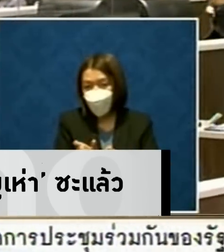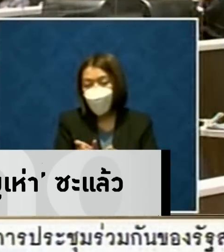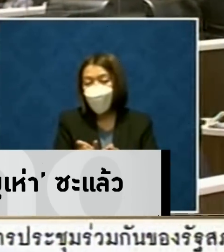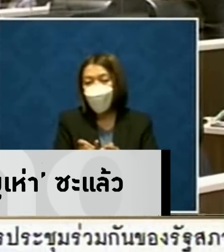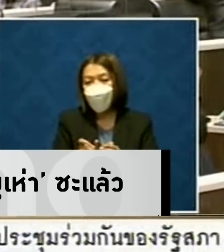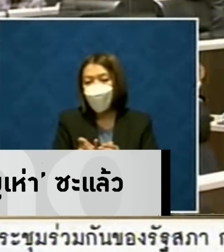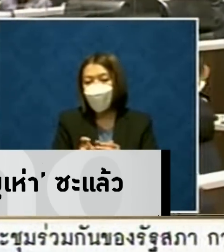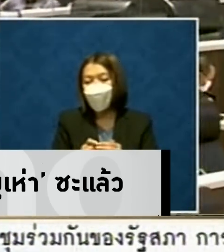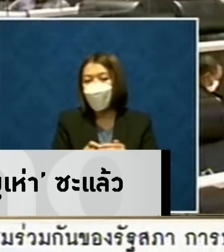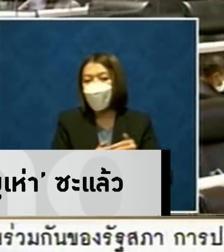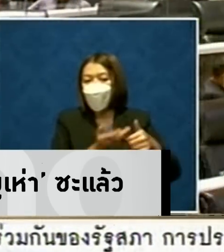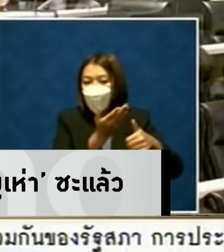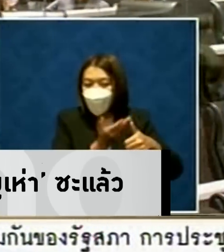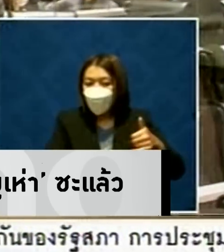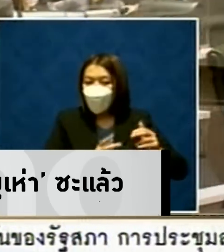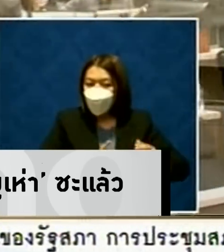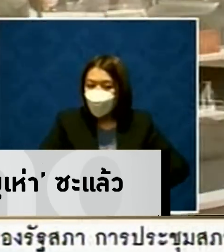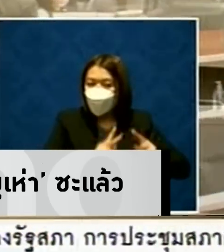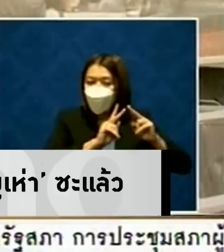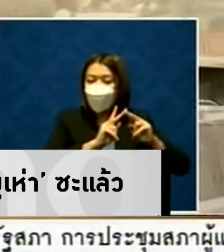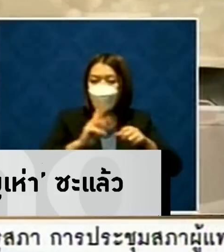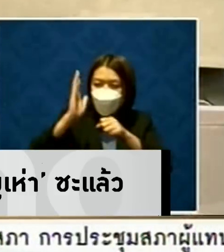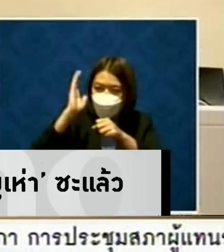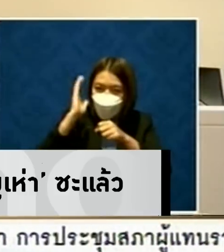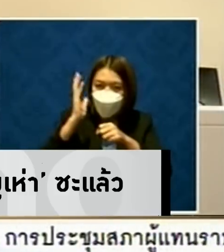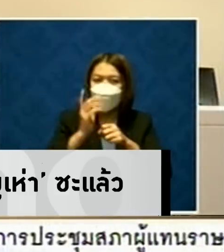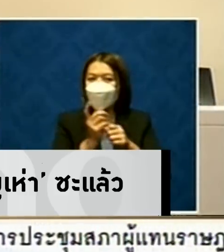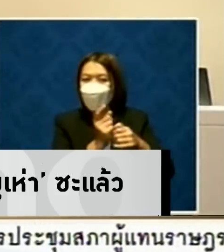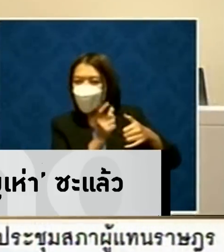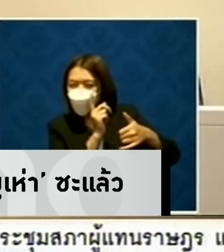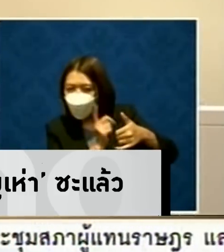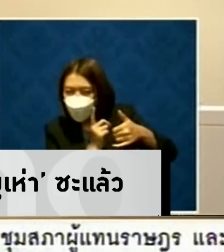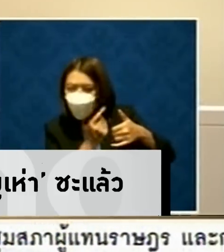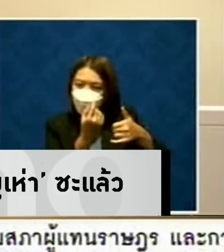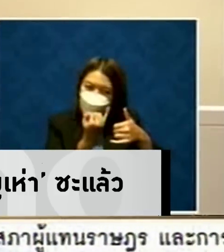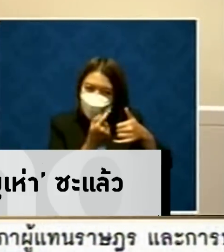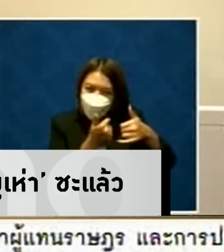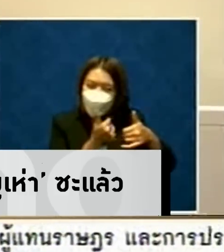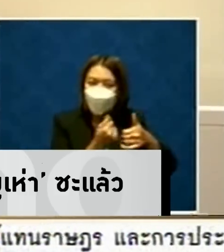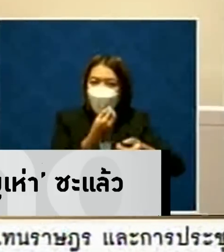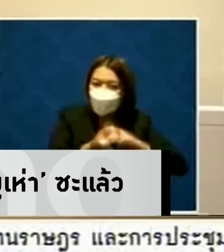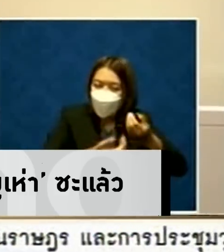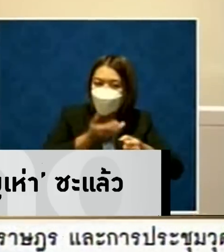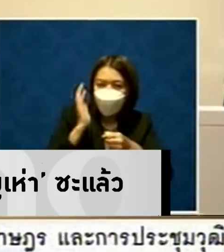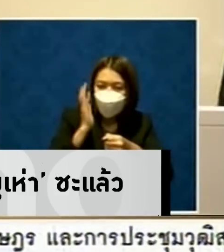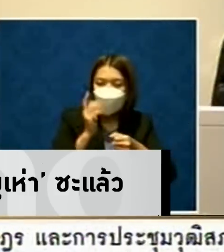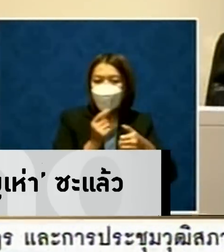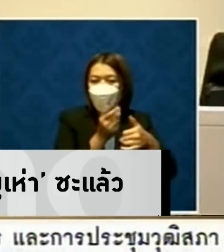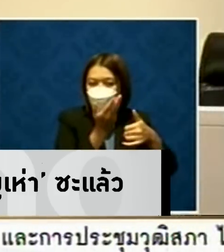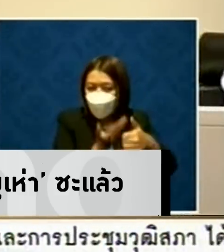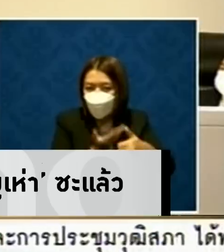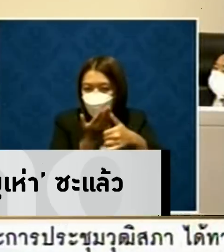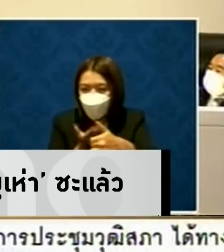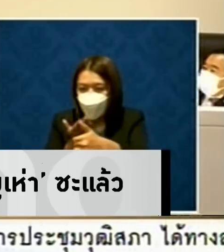บมือถือขึ้นมาแล้วก็เปิดไฟให้เห็นว่าฉันอยู่ตรงนี้นะ I'm here อย่างเง ี้ ย ชู ป้ายชูป้าย I miss